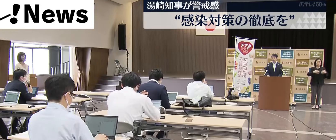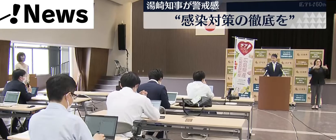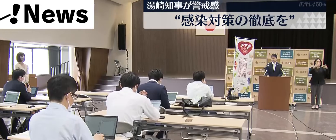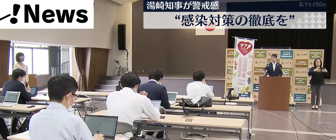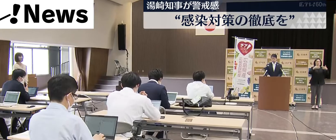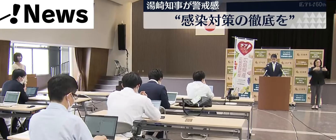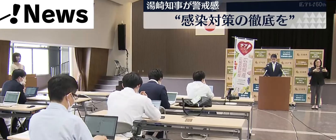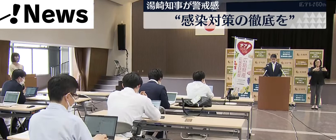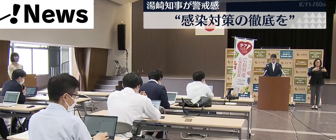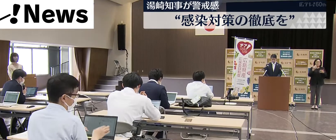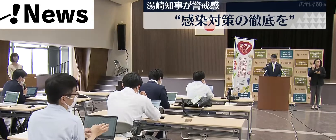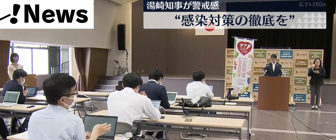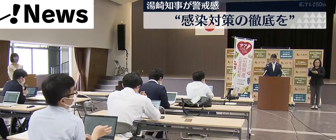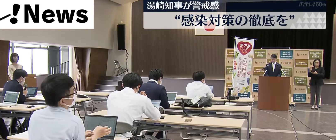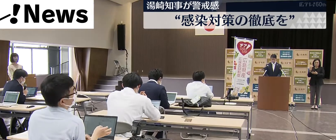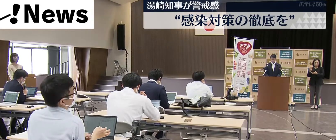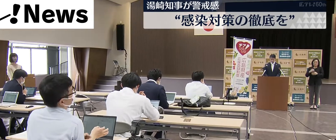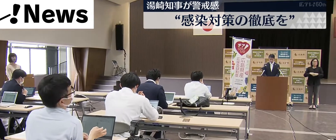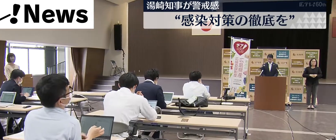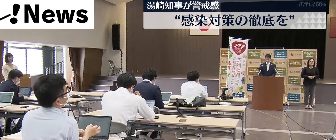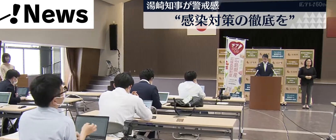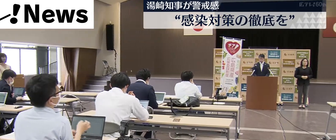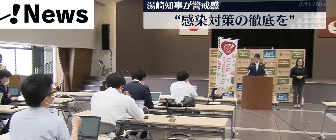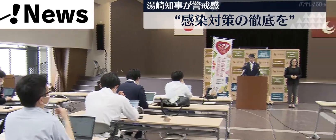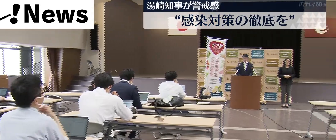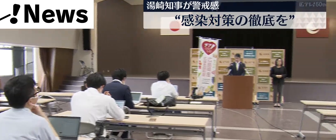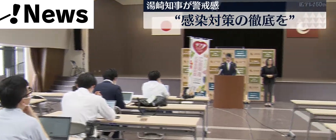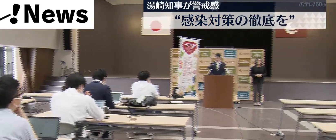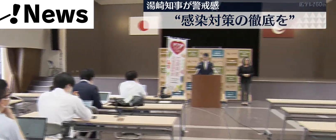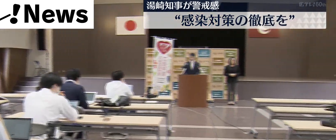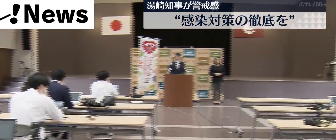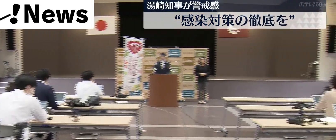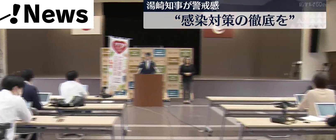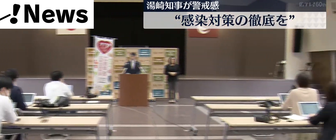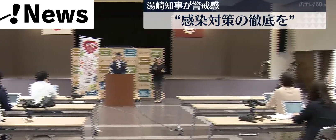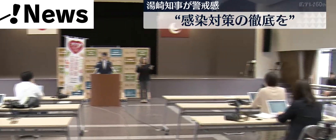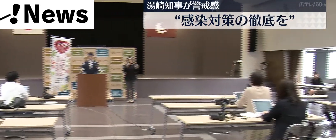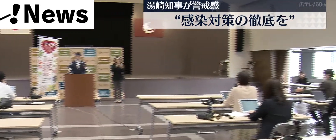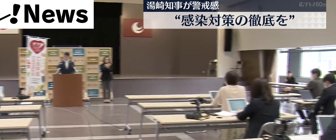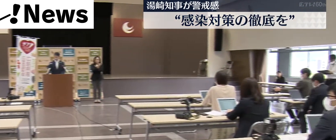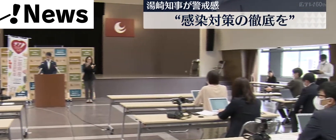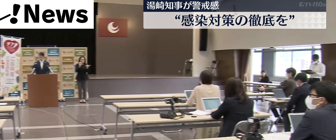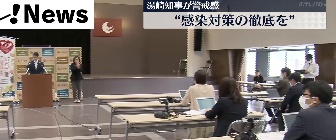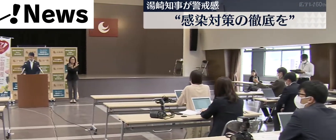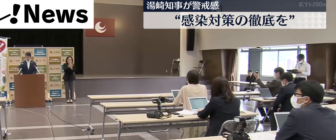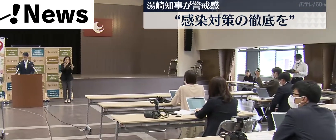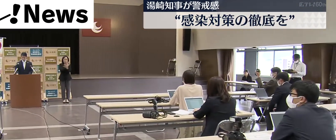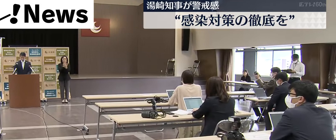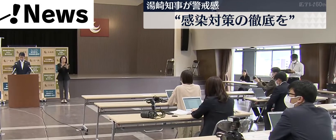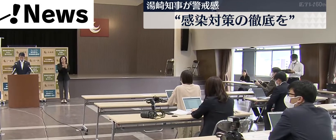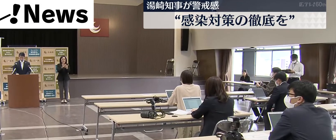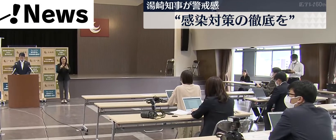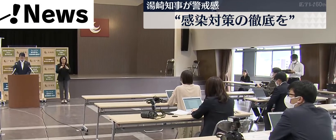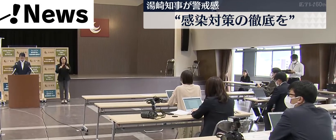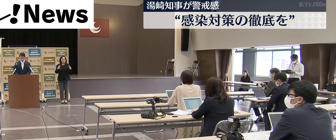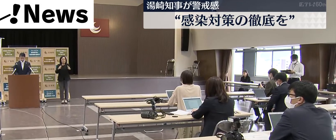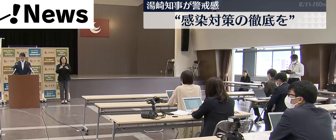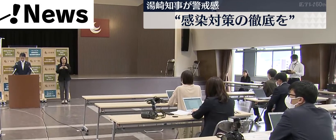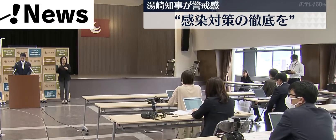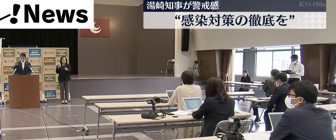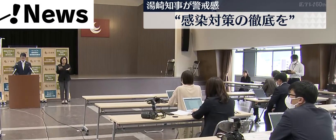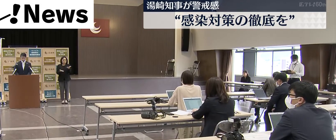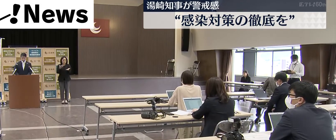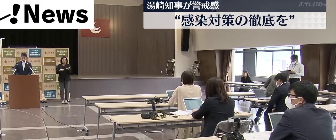ました県内では2日連続で1000人を超え今日も1000人前後の感染が確認される見通しです